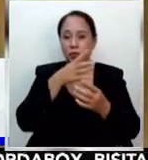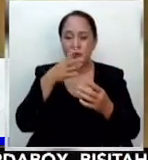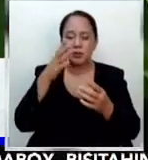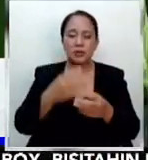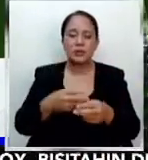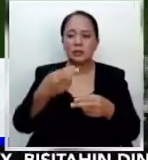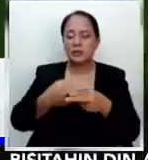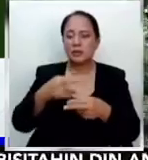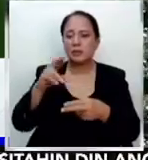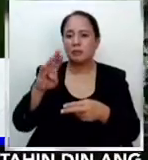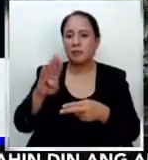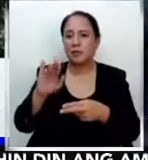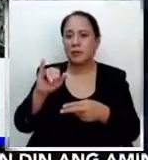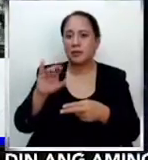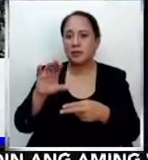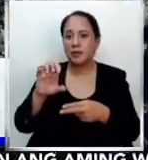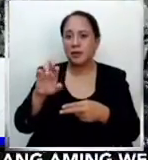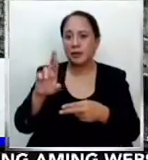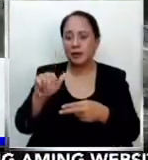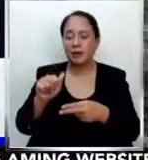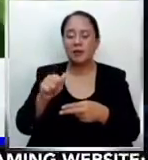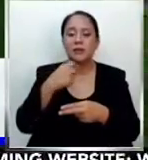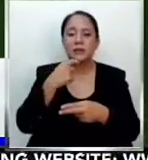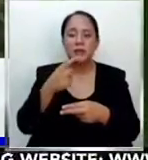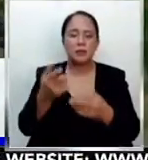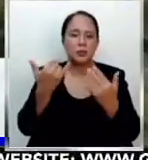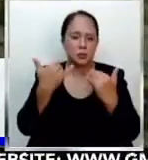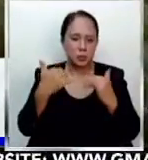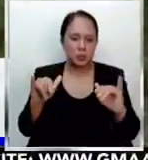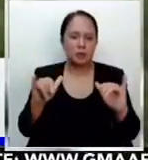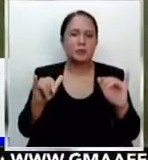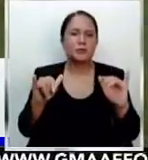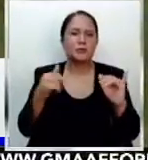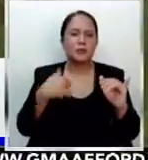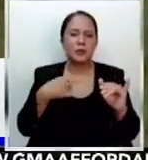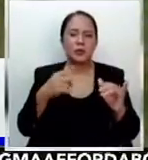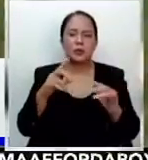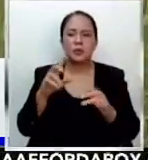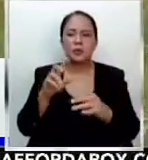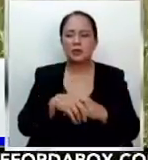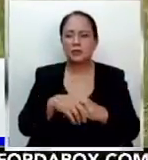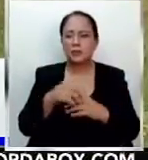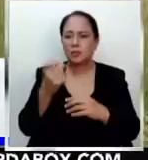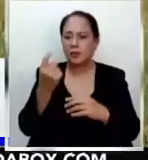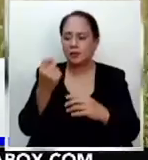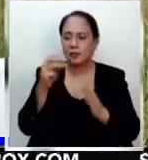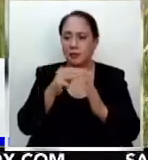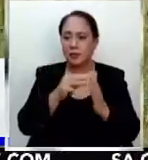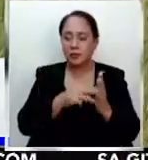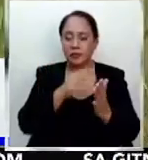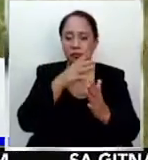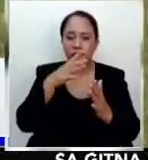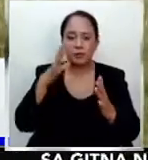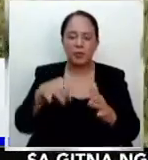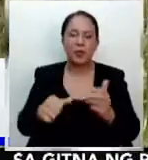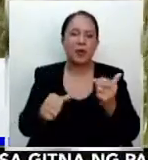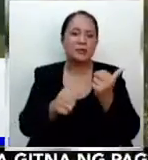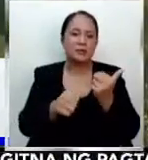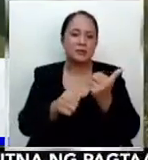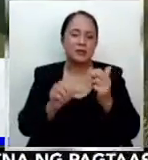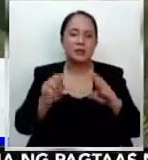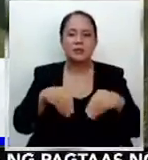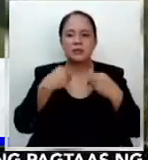Vicera, sinabing nananatiling mahirap ang marami sa 11 milyong magsasaka dahil hanggang ayuda lamang daw ang naibibigay sa